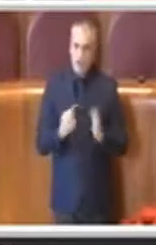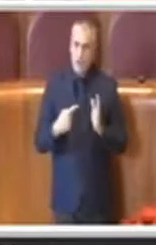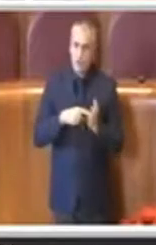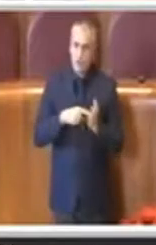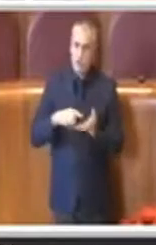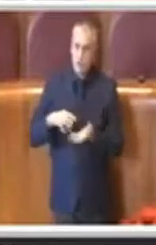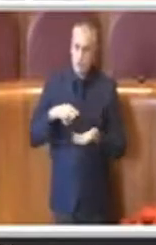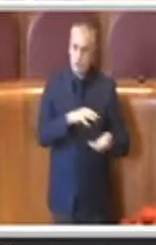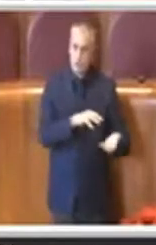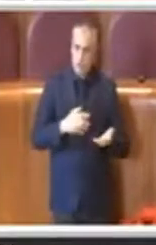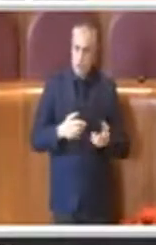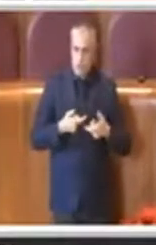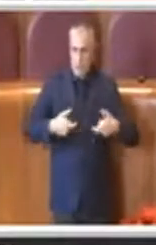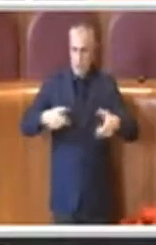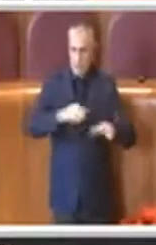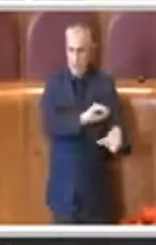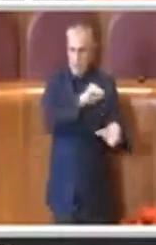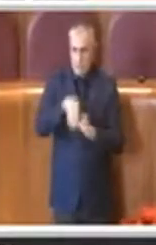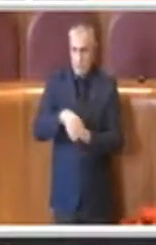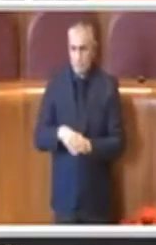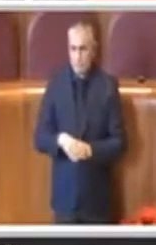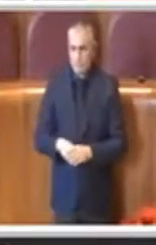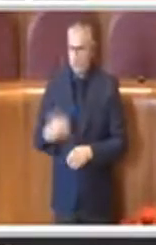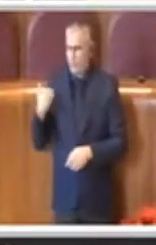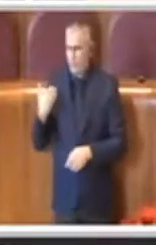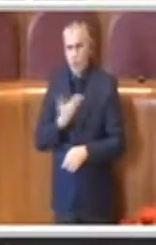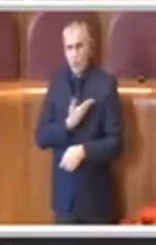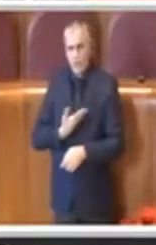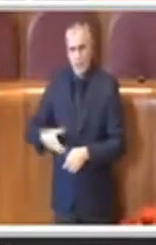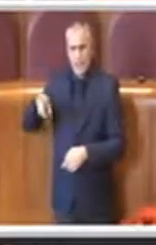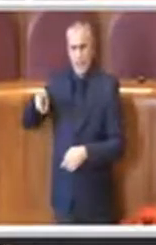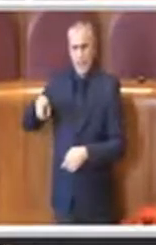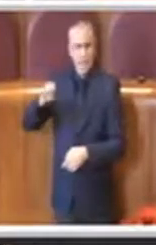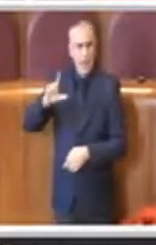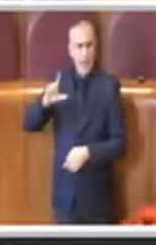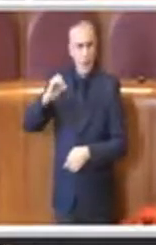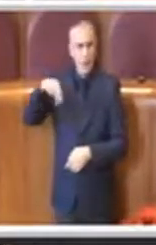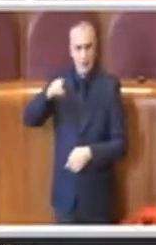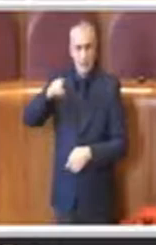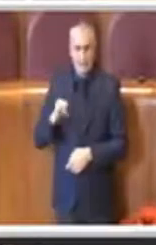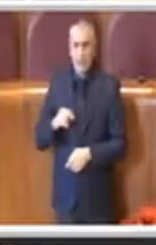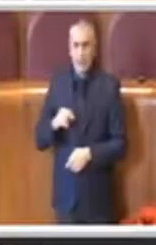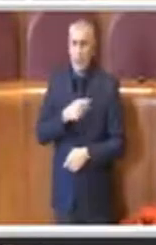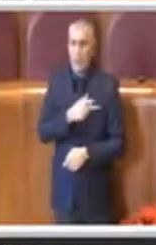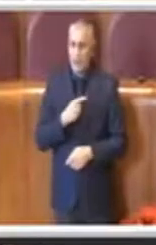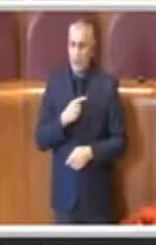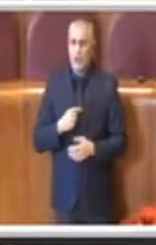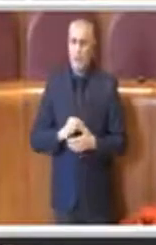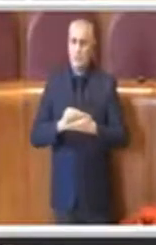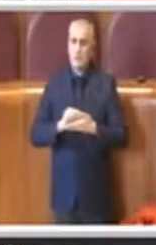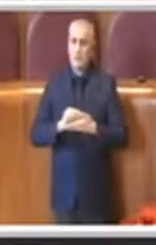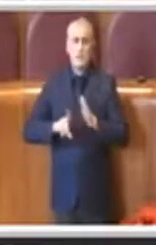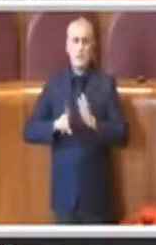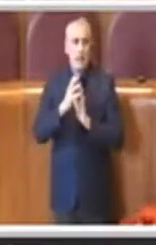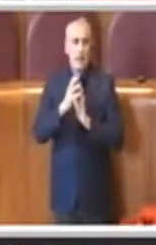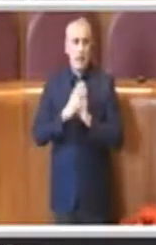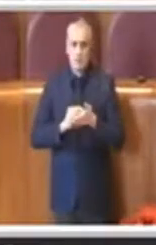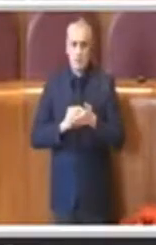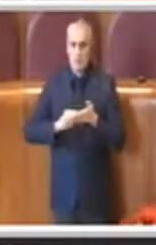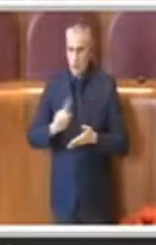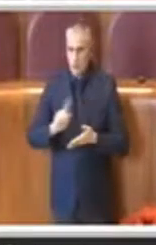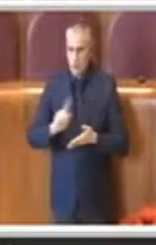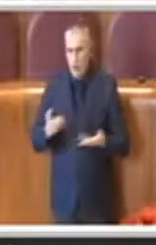il consigliere Peronzi diceva che non si può scrivere in delibera, non è che non si può scrivere, è ovvio che tutto questo può accadere nel